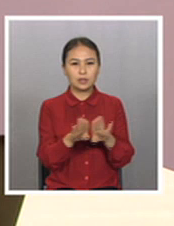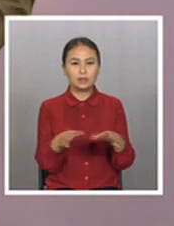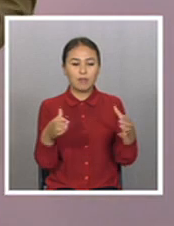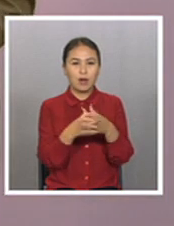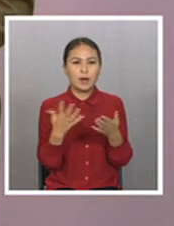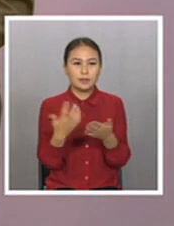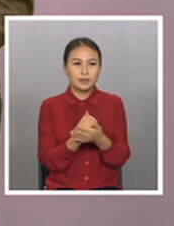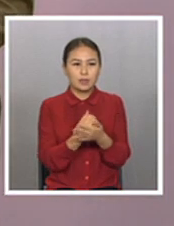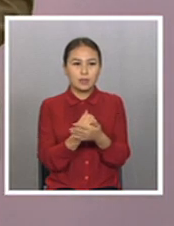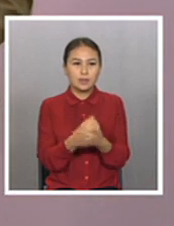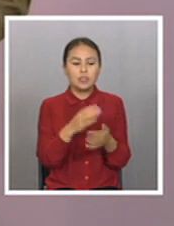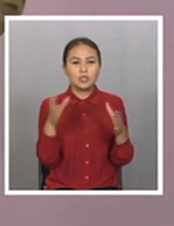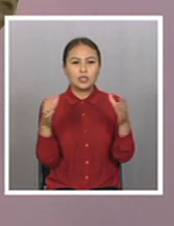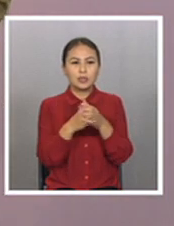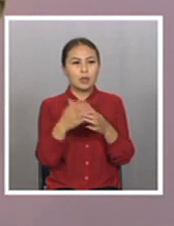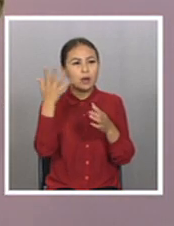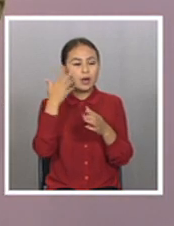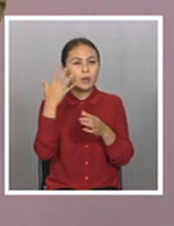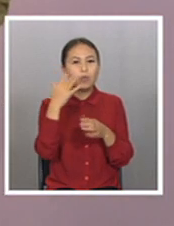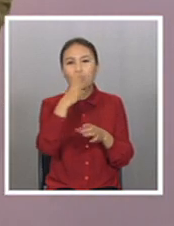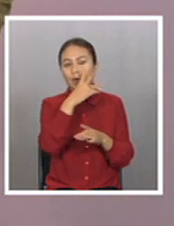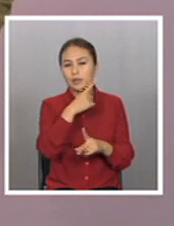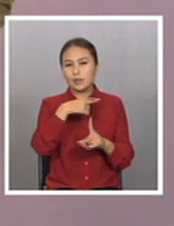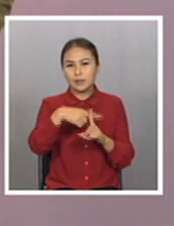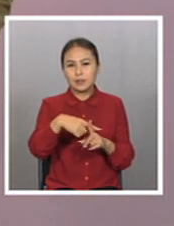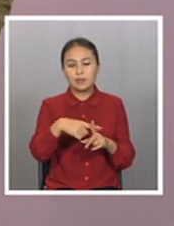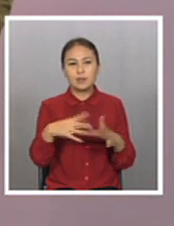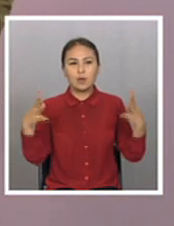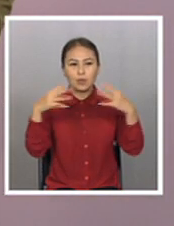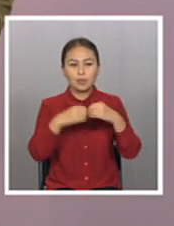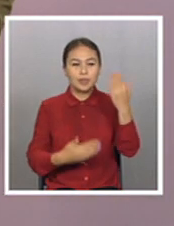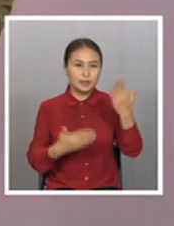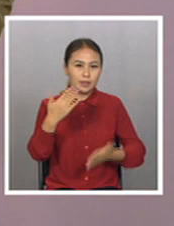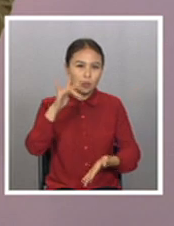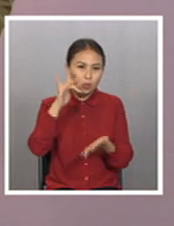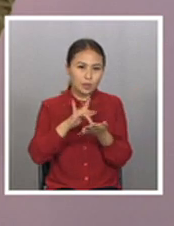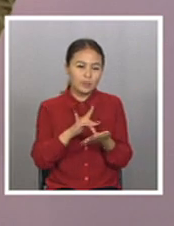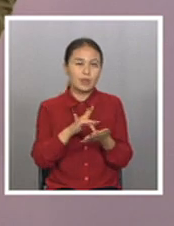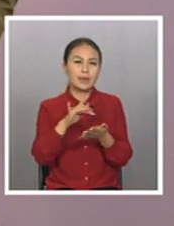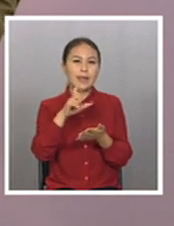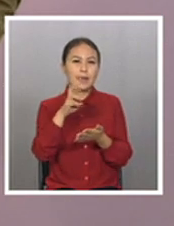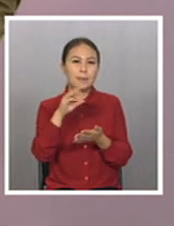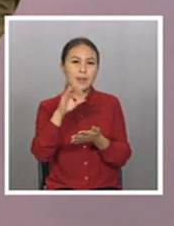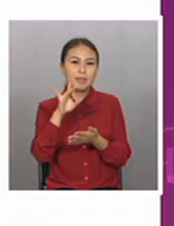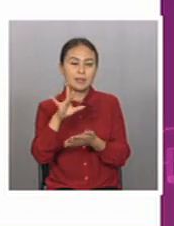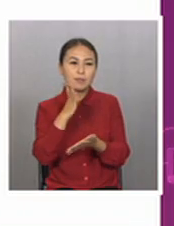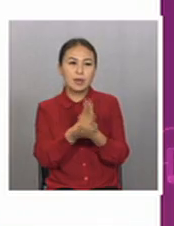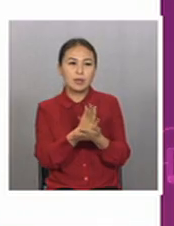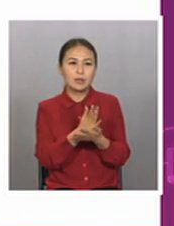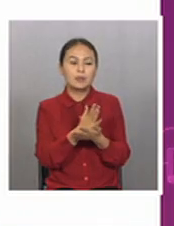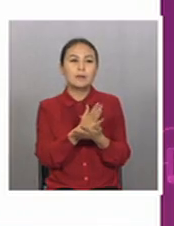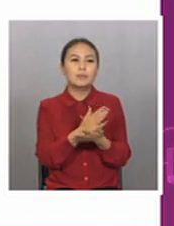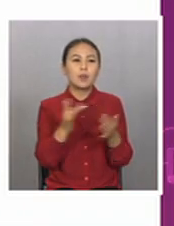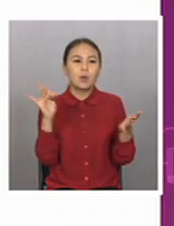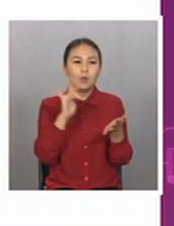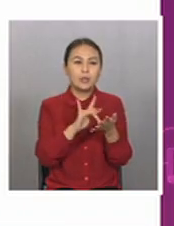анықта. Жиындар қай уақытта қиылысады? Жиындар егер ортақ элементтері болса ғана қиылысады.